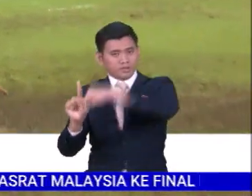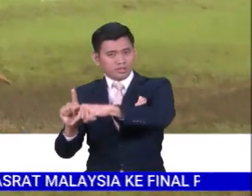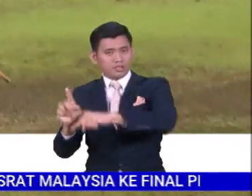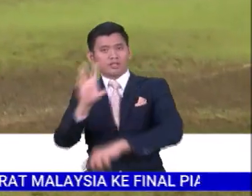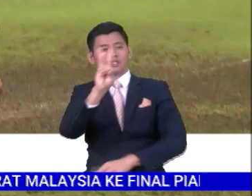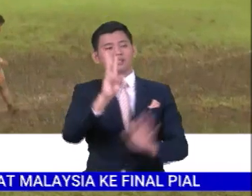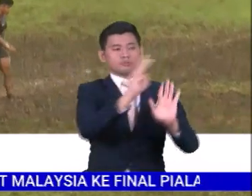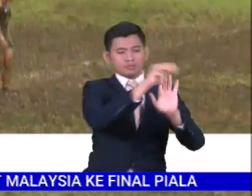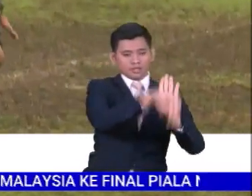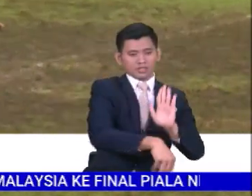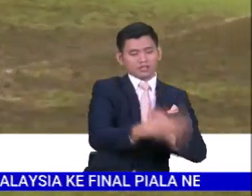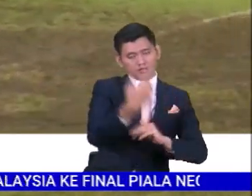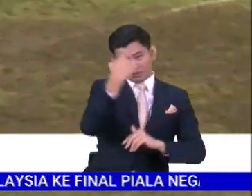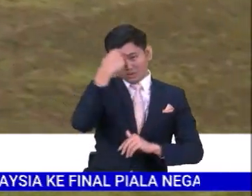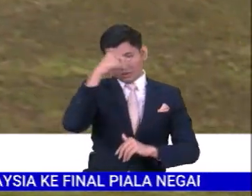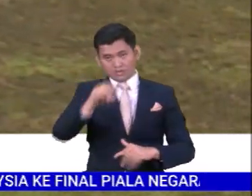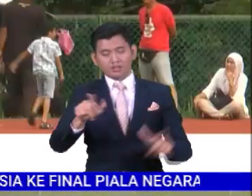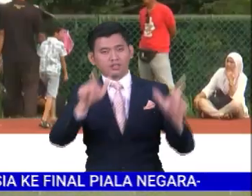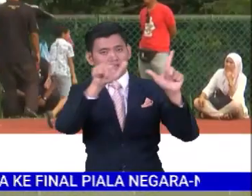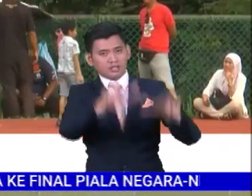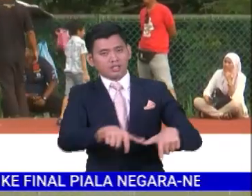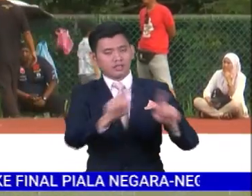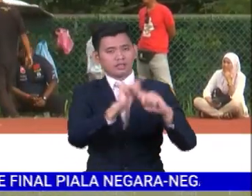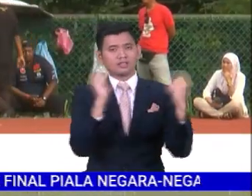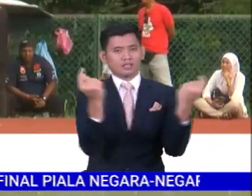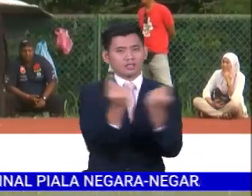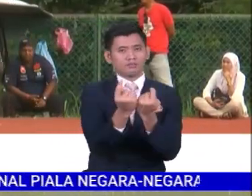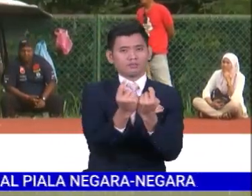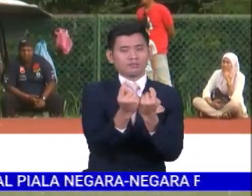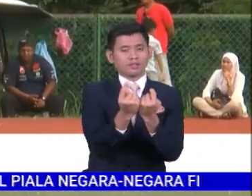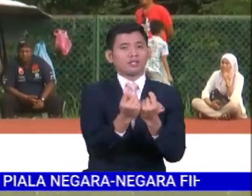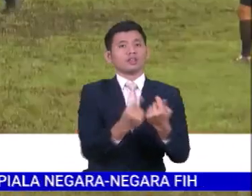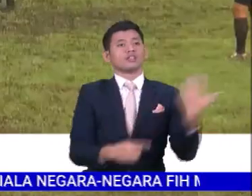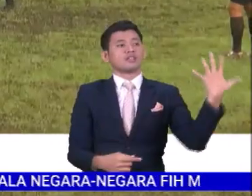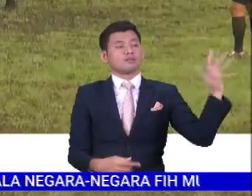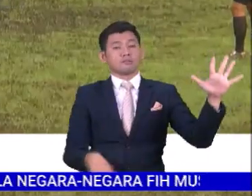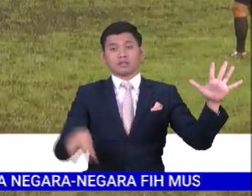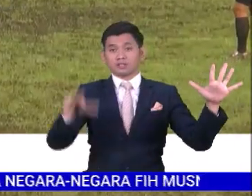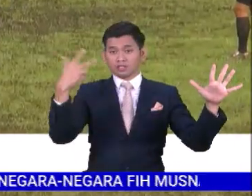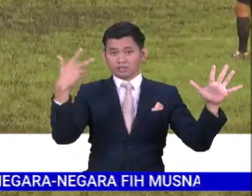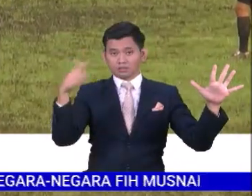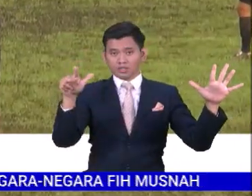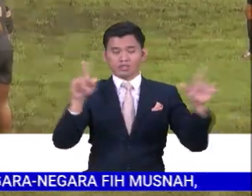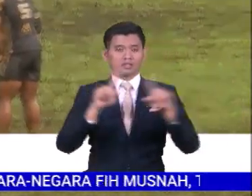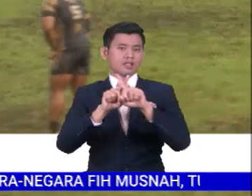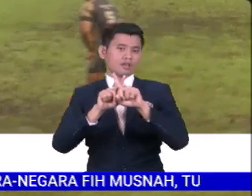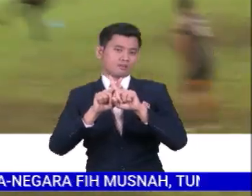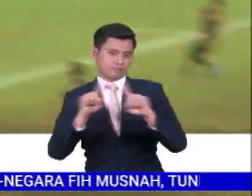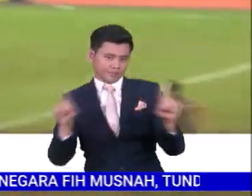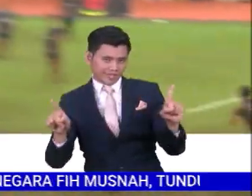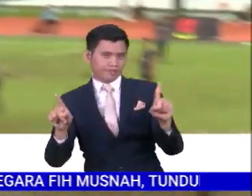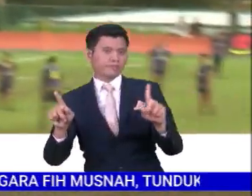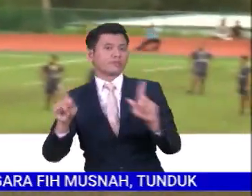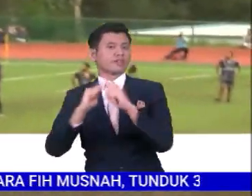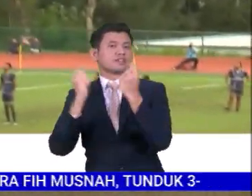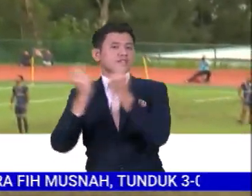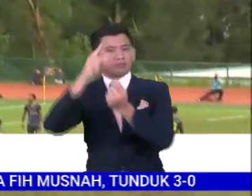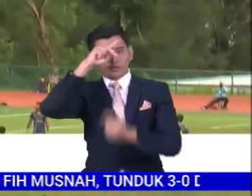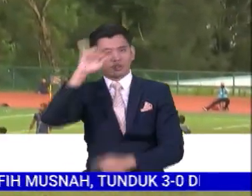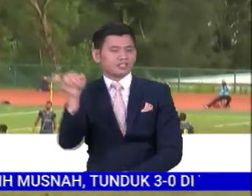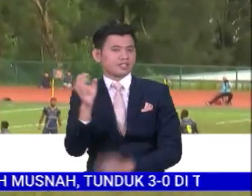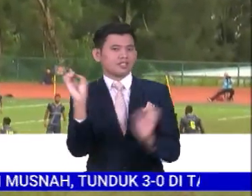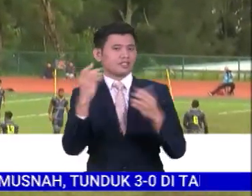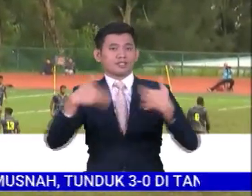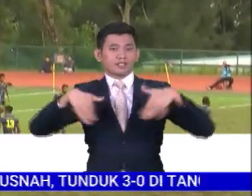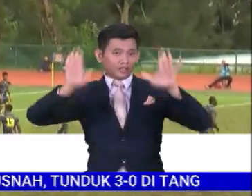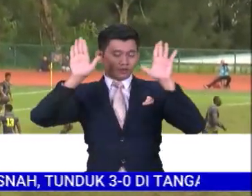minit kemudian untuk meletakkan pasukannya di depan 15-13. Tersentak dengan situasi itu, Putrajaya terus